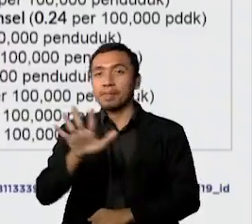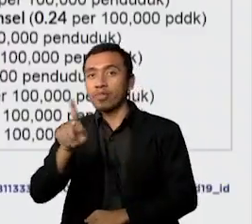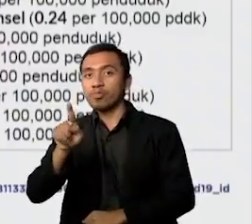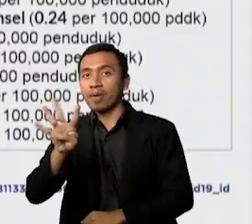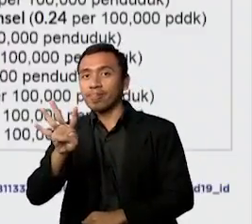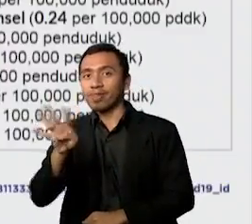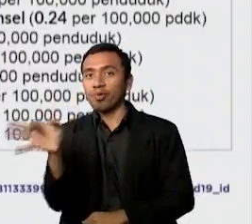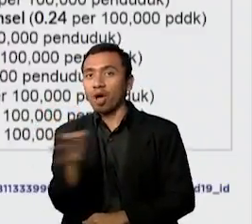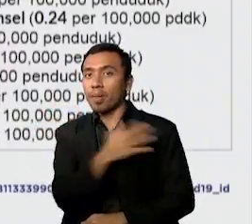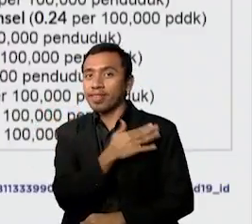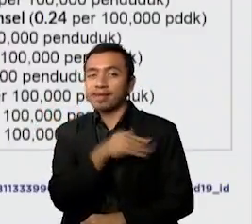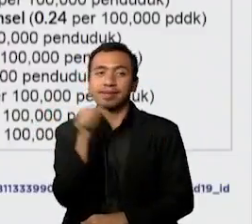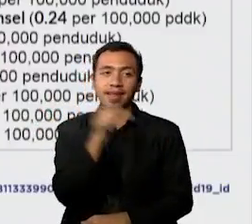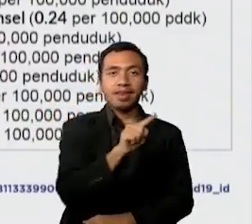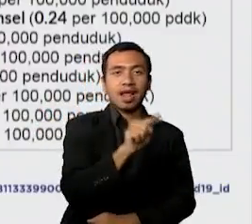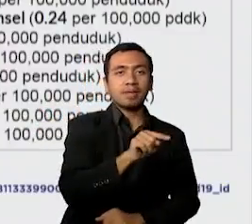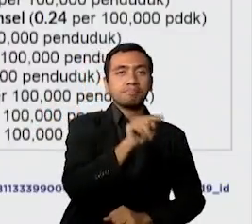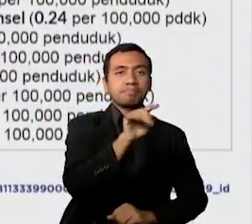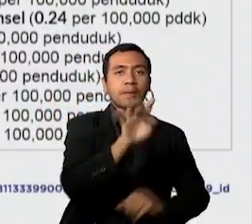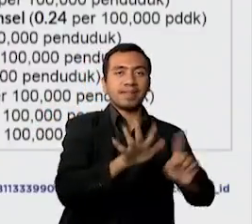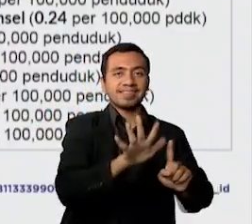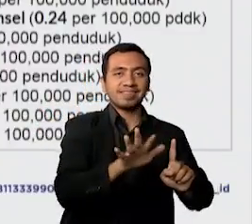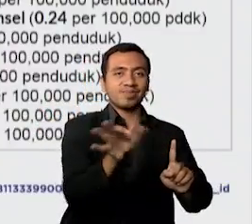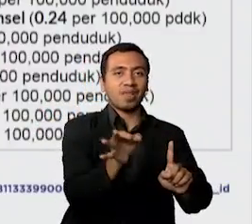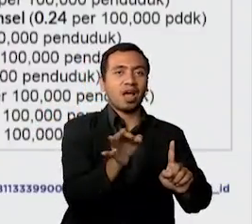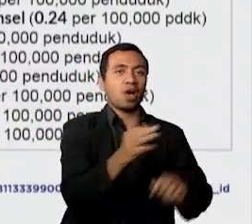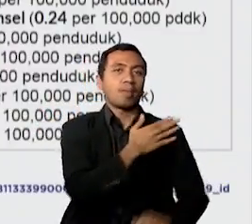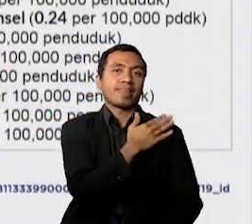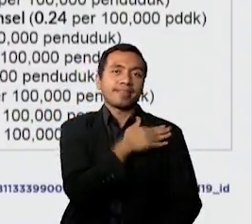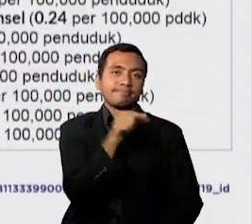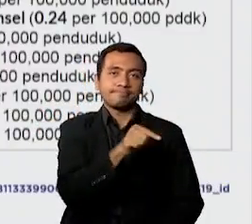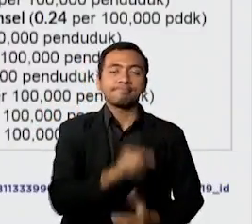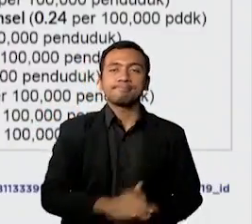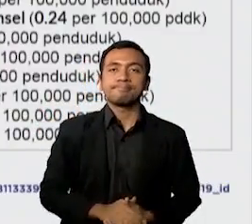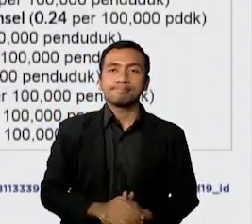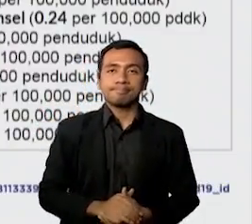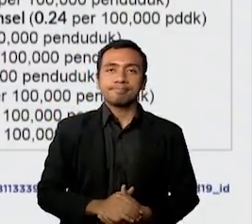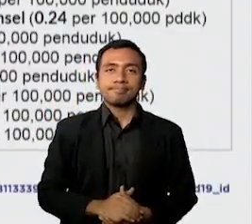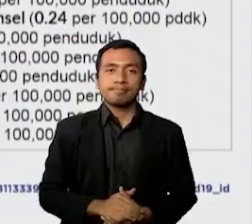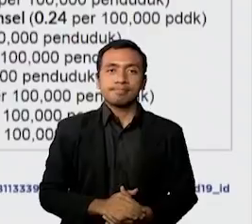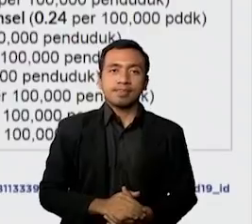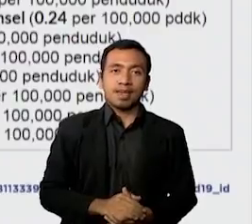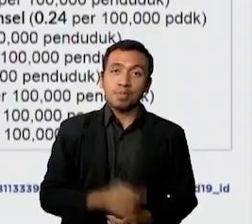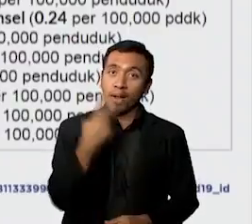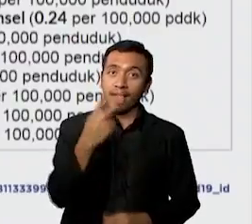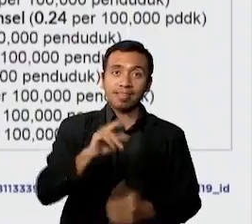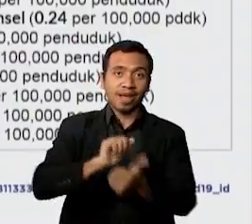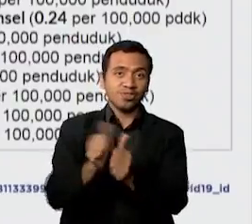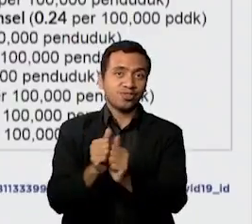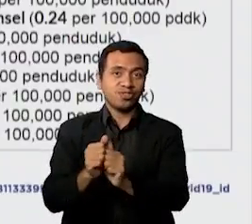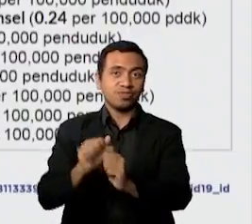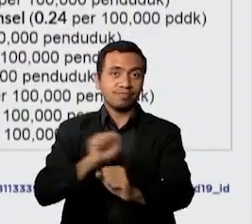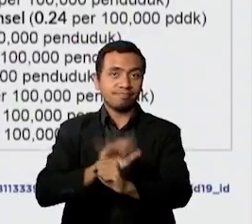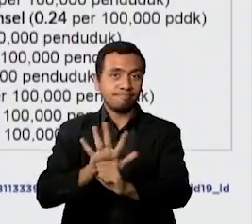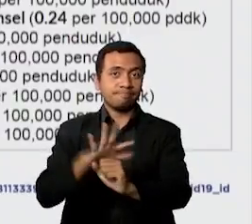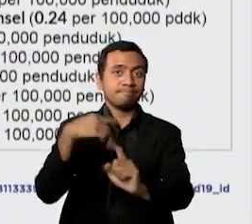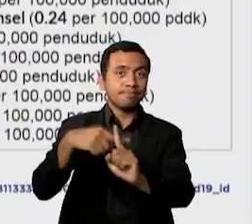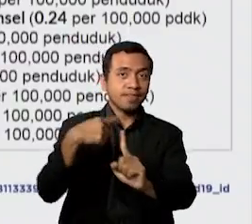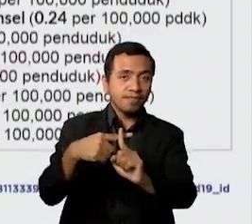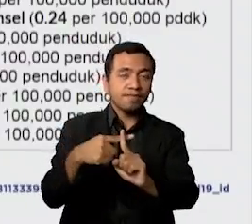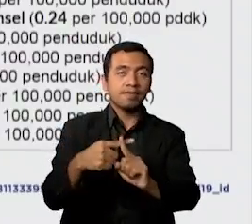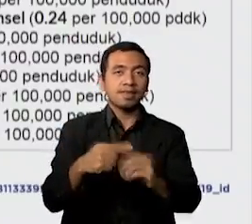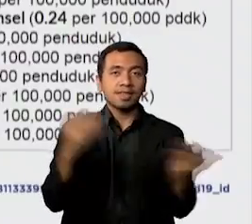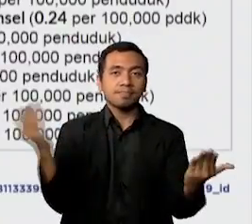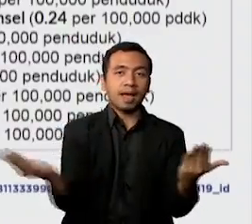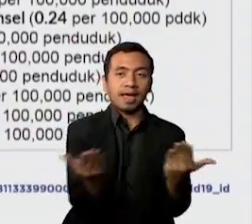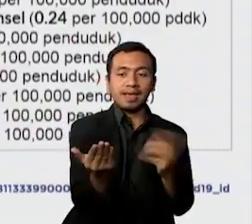kabupaten kota yang ada di Indonesia. Selanjutnya, jika kita ingin melihat laju insidensi kasus positif berdasarkan 100.000